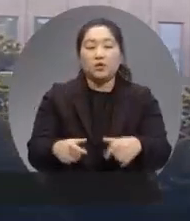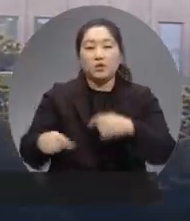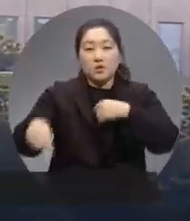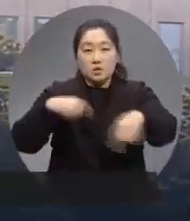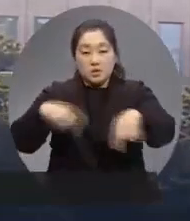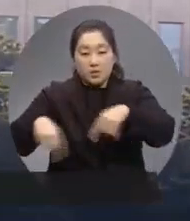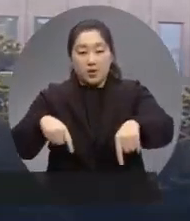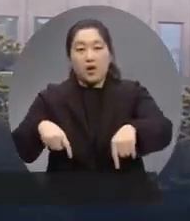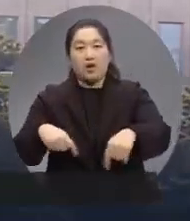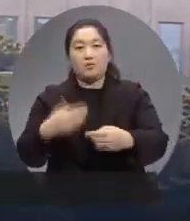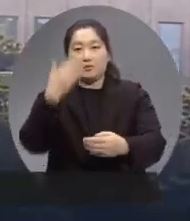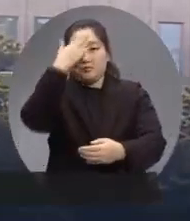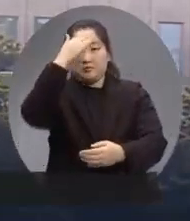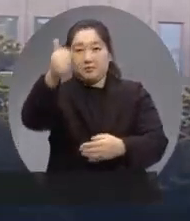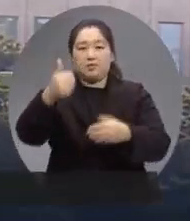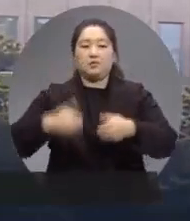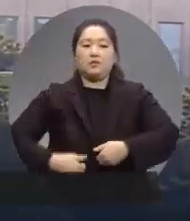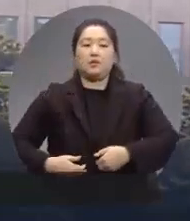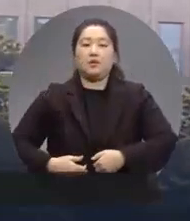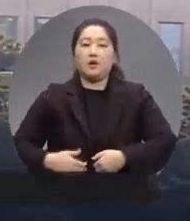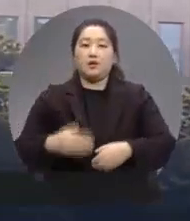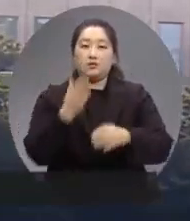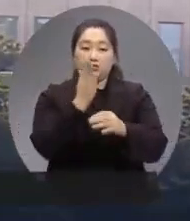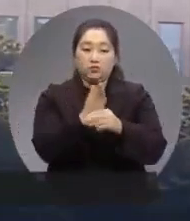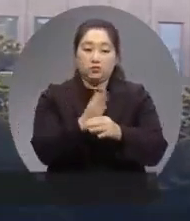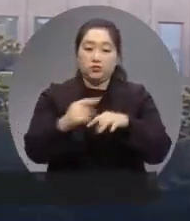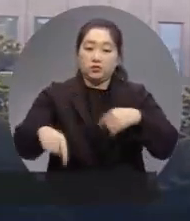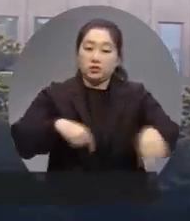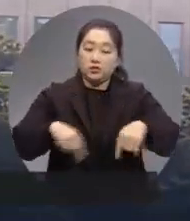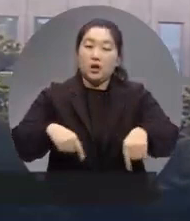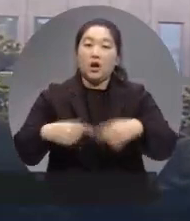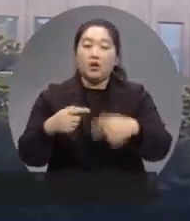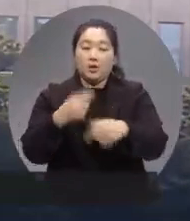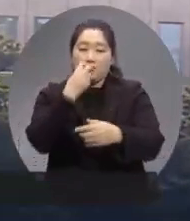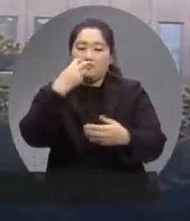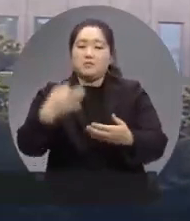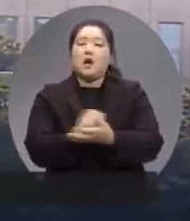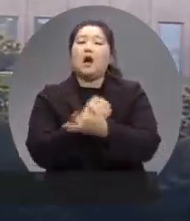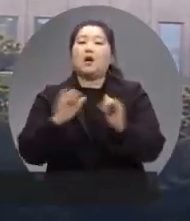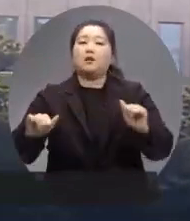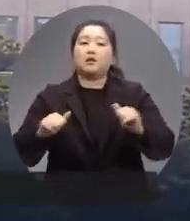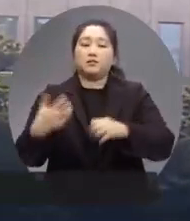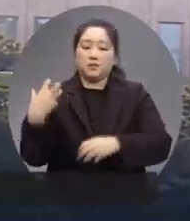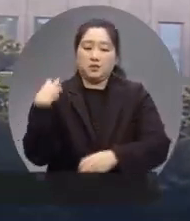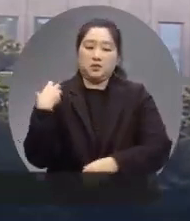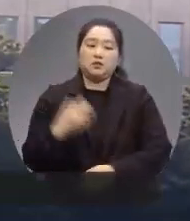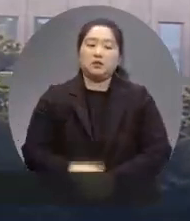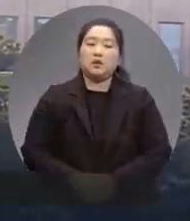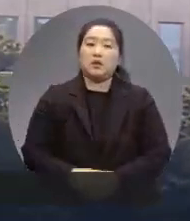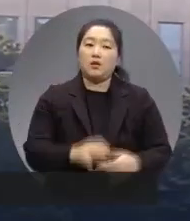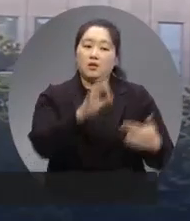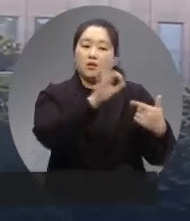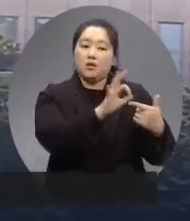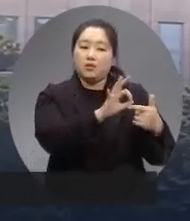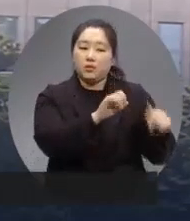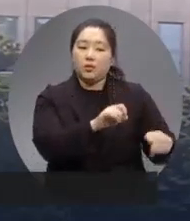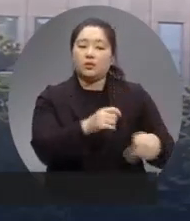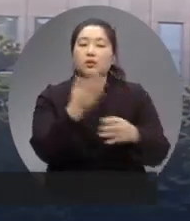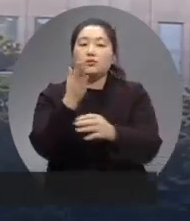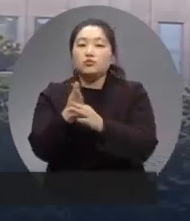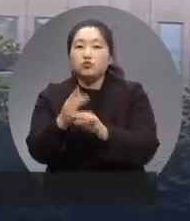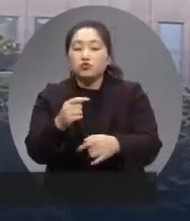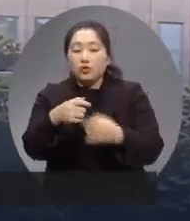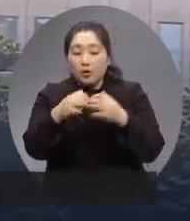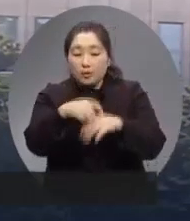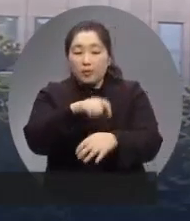수도권 사령관이 있어야 됩니다. 중원을 지휘하면 중원을 아는 사람이 사령관을 해야지. 영남에서